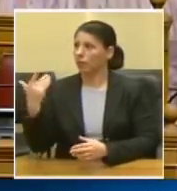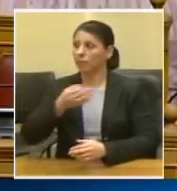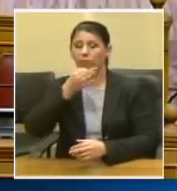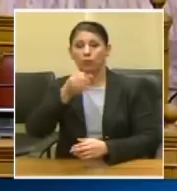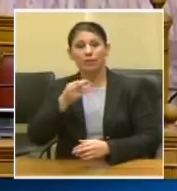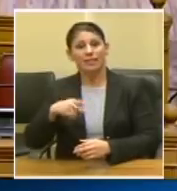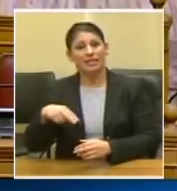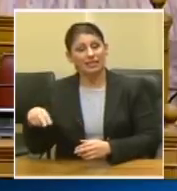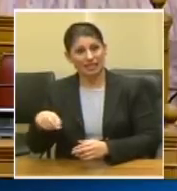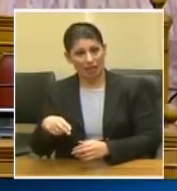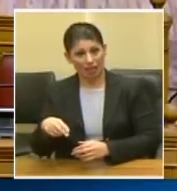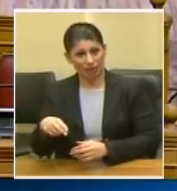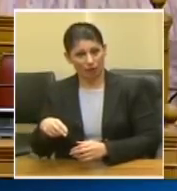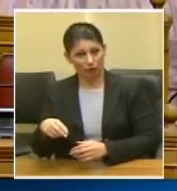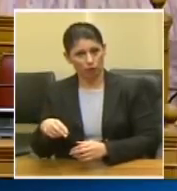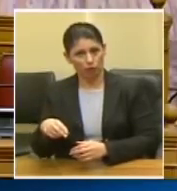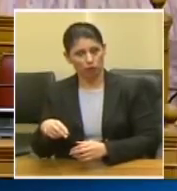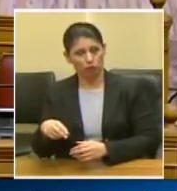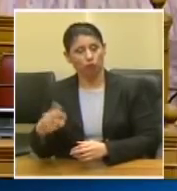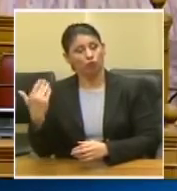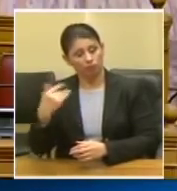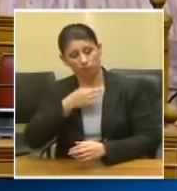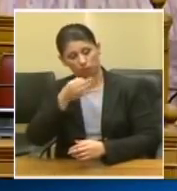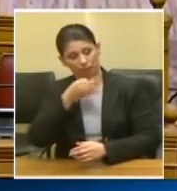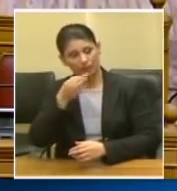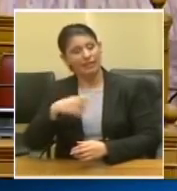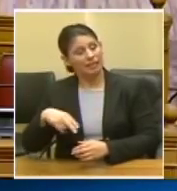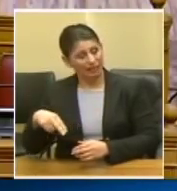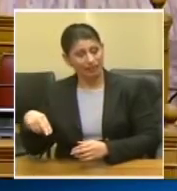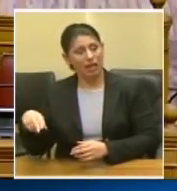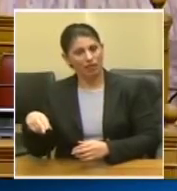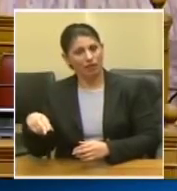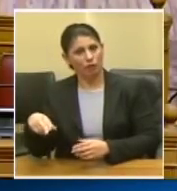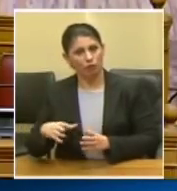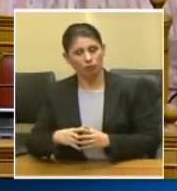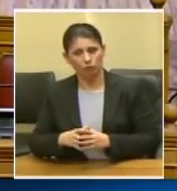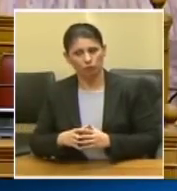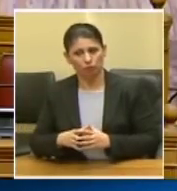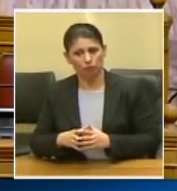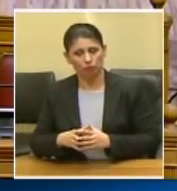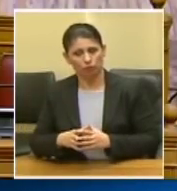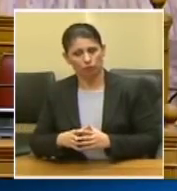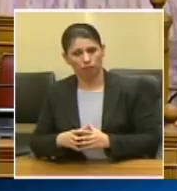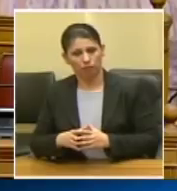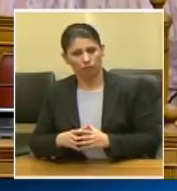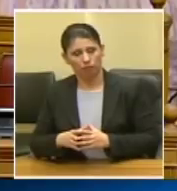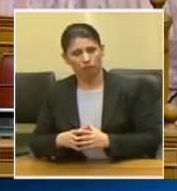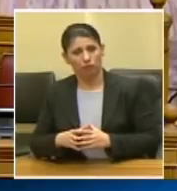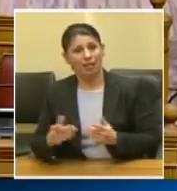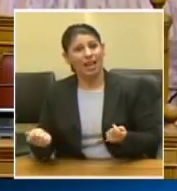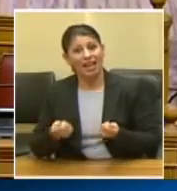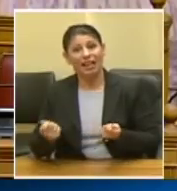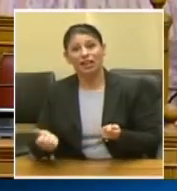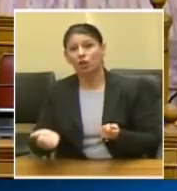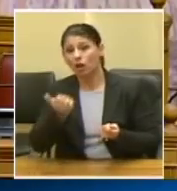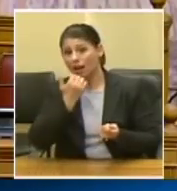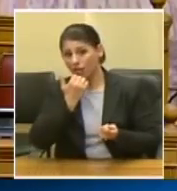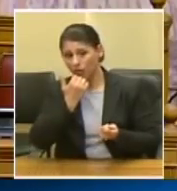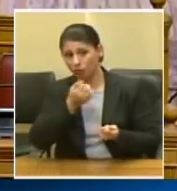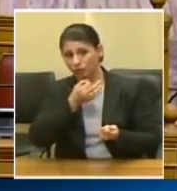Η προλαλήσασα συνάδελφος, κύριε Πρόεδρε, έκανε το ολίσθημα να αποκαλέσει